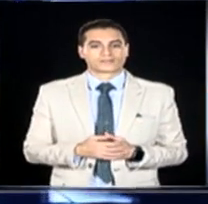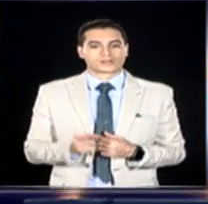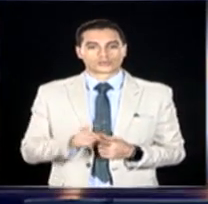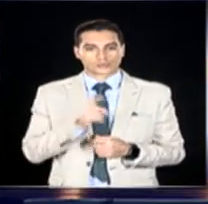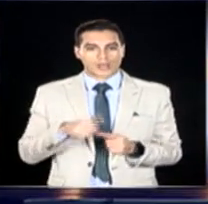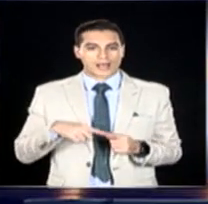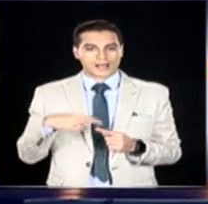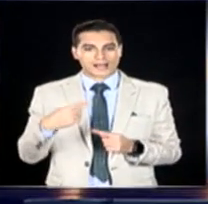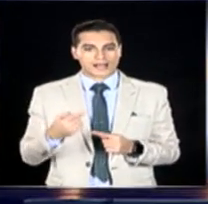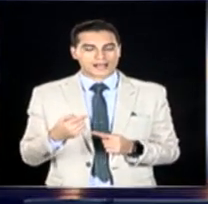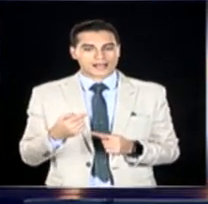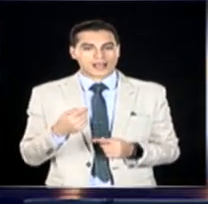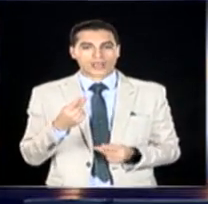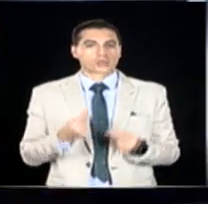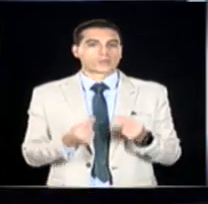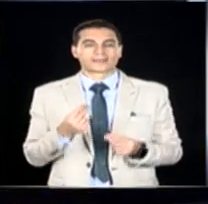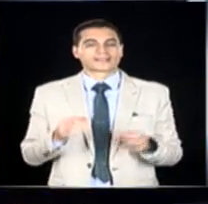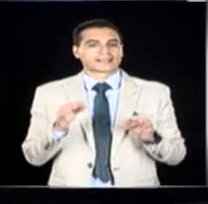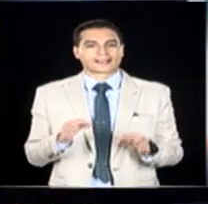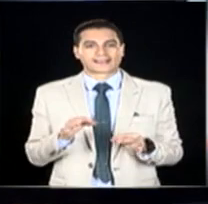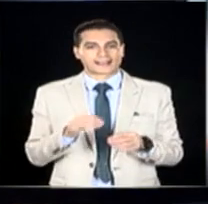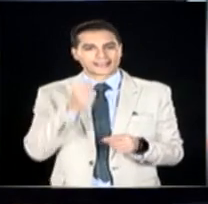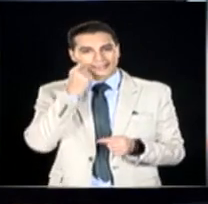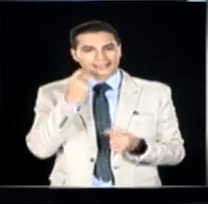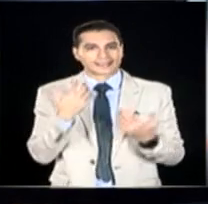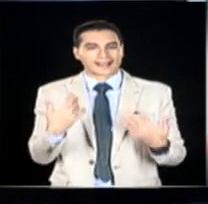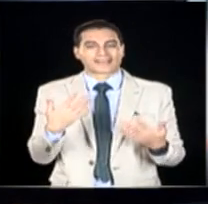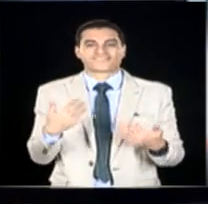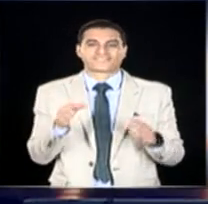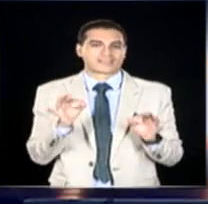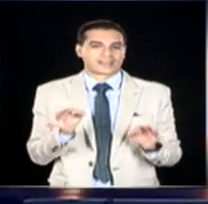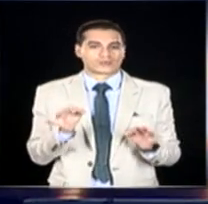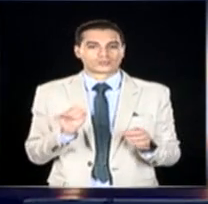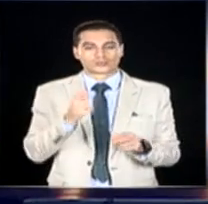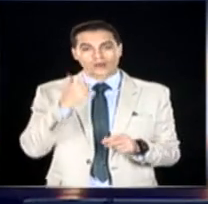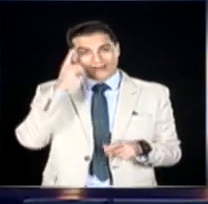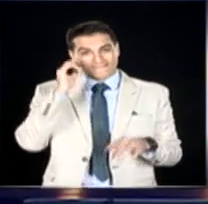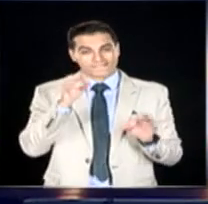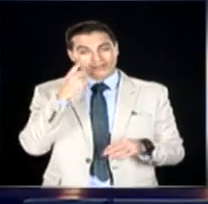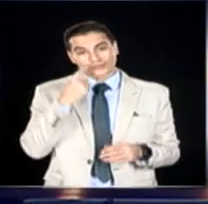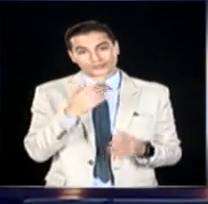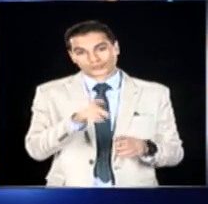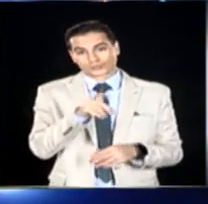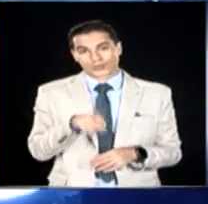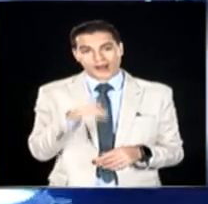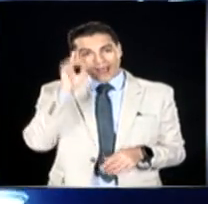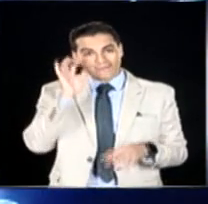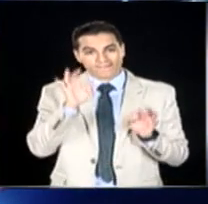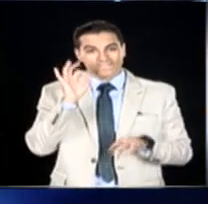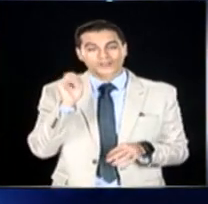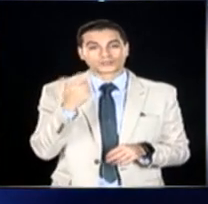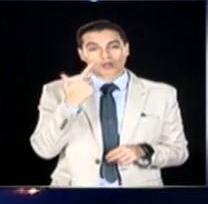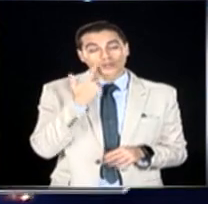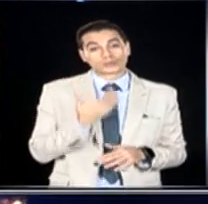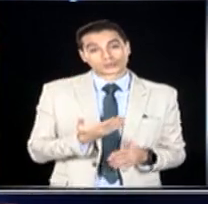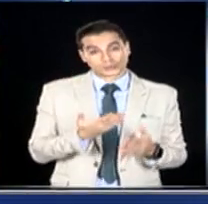اللي جاي دمه خفيف جدا، اسهل ما يكون. سرعه البديهه. والسؤال هو